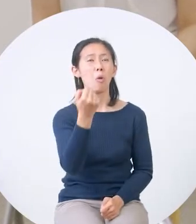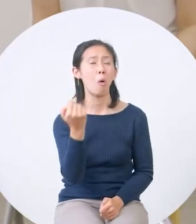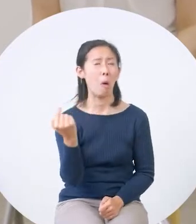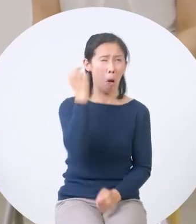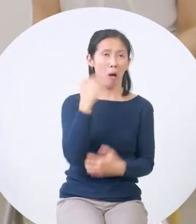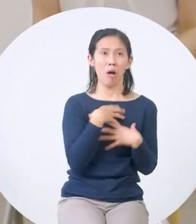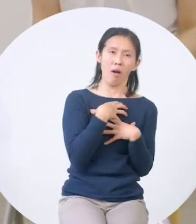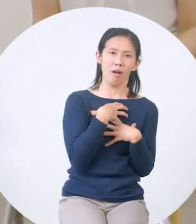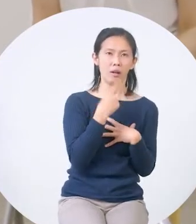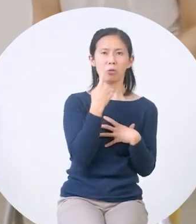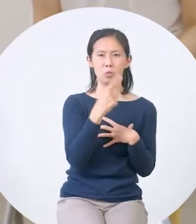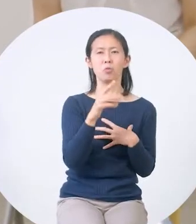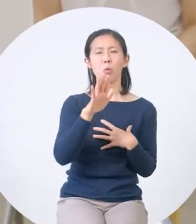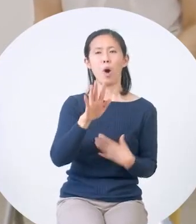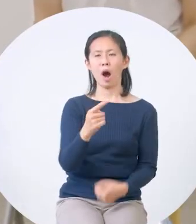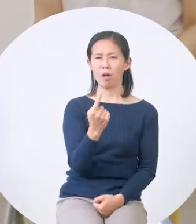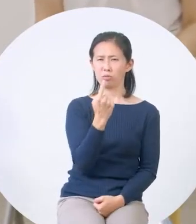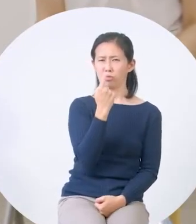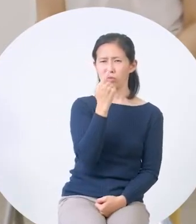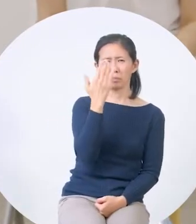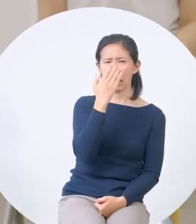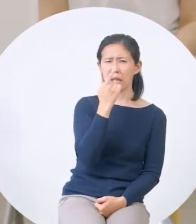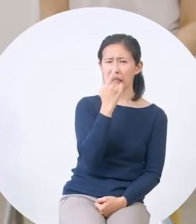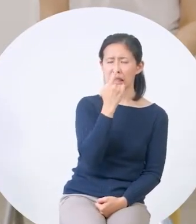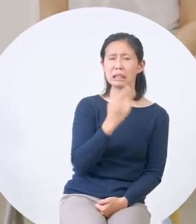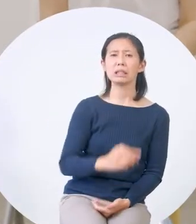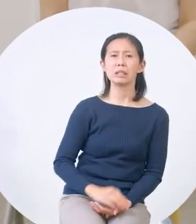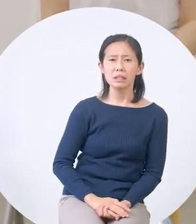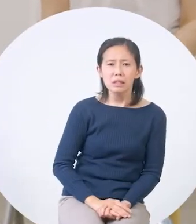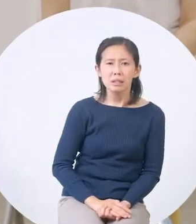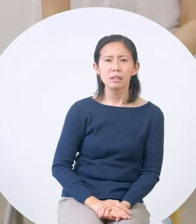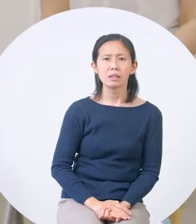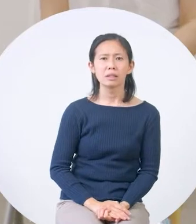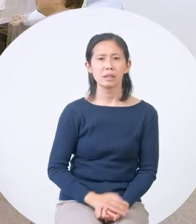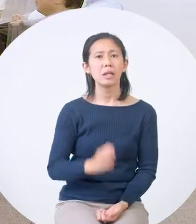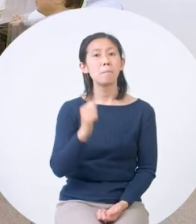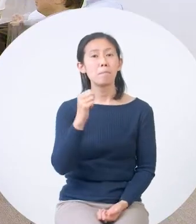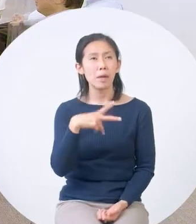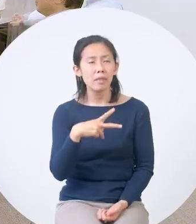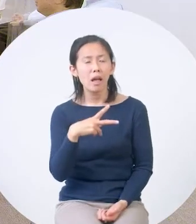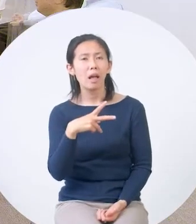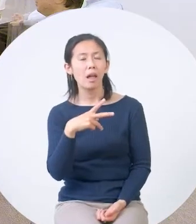怖さは私もあります、うんうん、それと